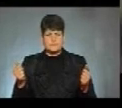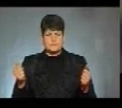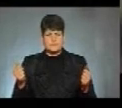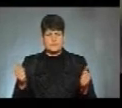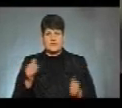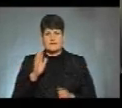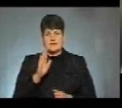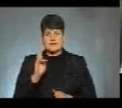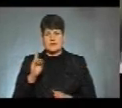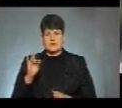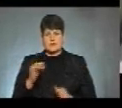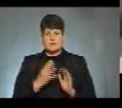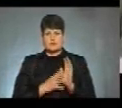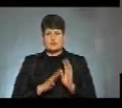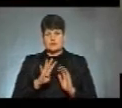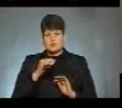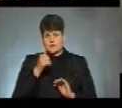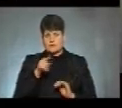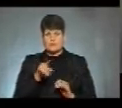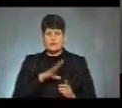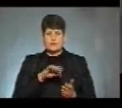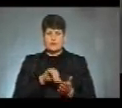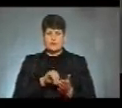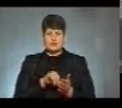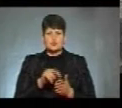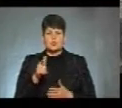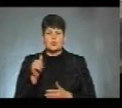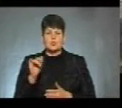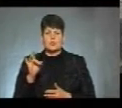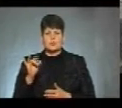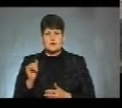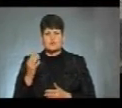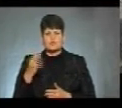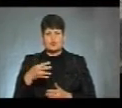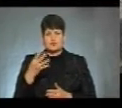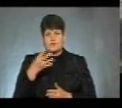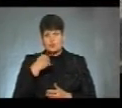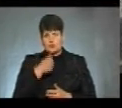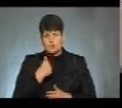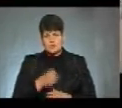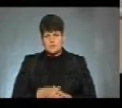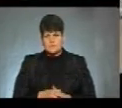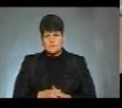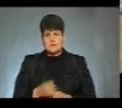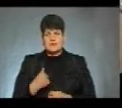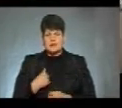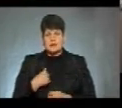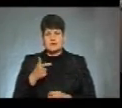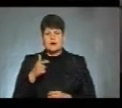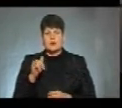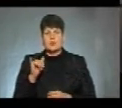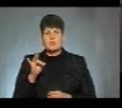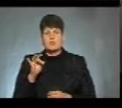Василю Кирилюку 94. Він був учасником гурбинського бою у 44-му році. Я на Гурба був,